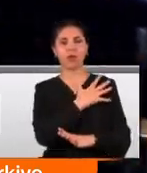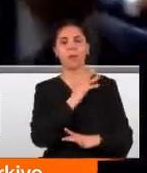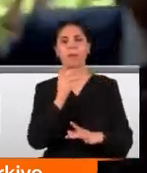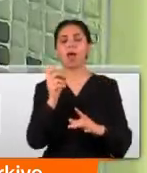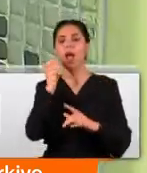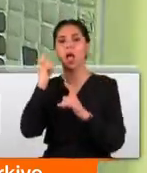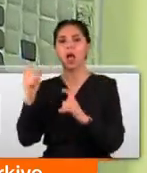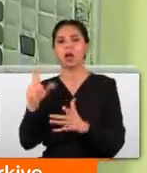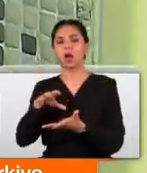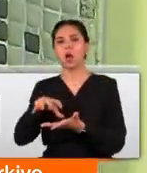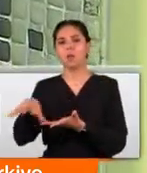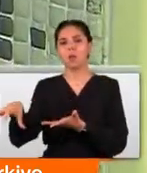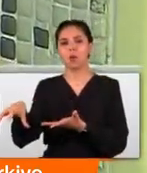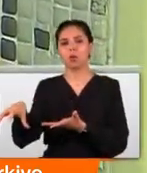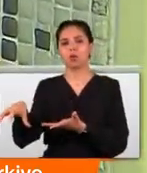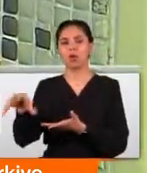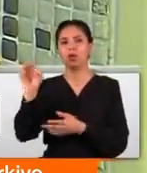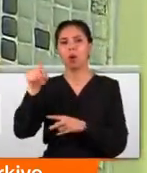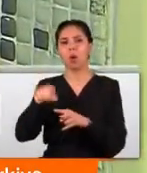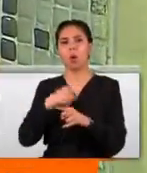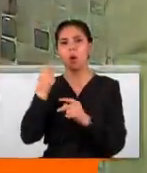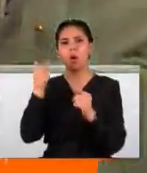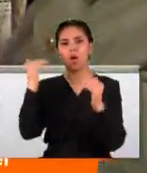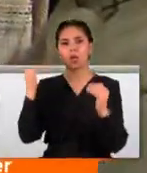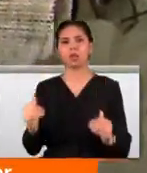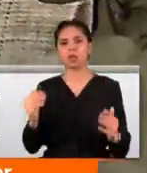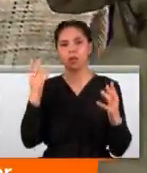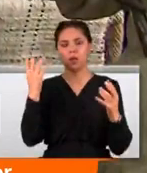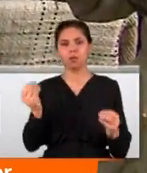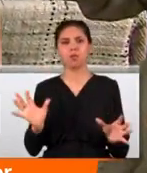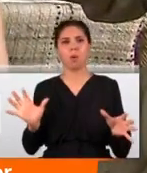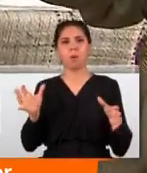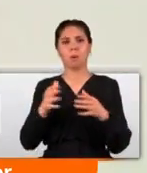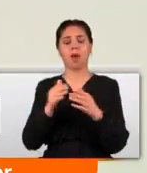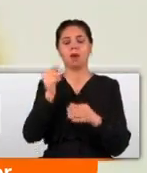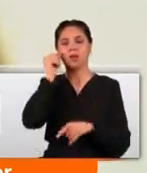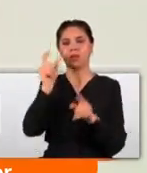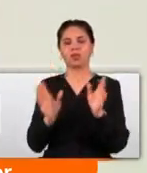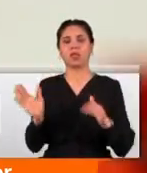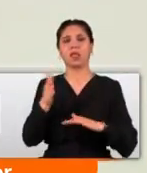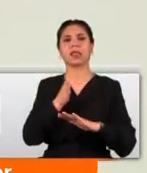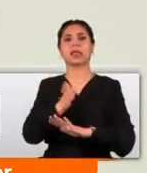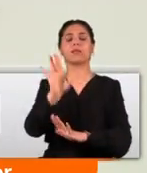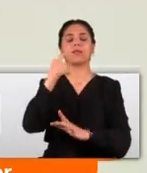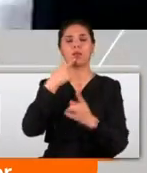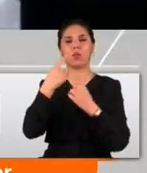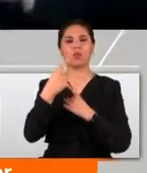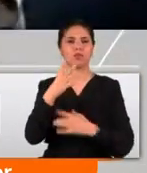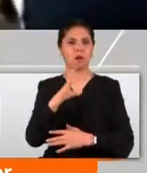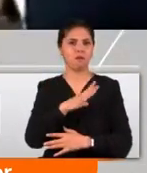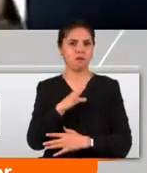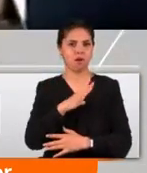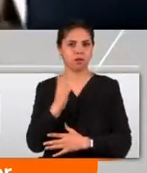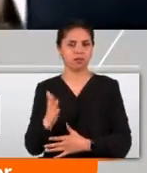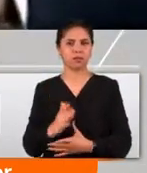Çankaya bölgesinde tarihinin en düşük oyunu alacağı, hatta partililerin sandığa gitmeyeceği bile konuşuluyor. Biraz